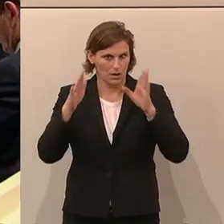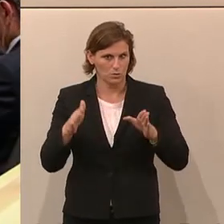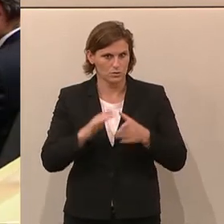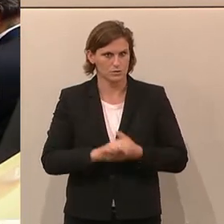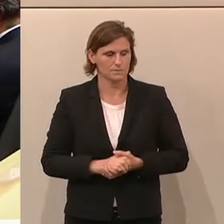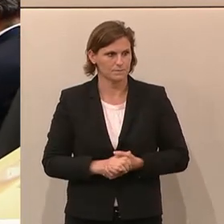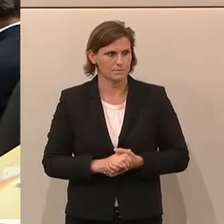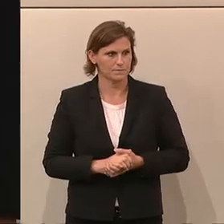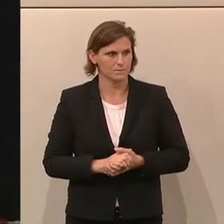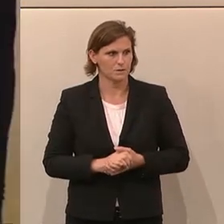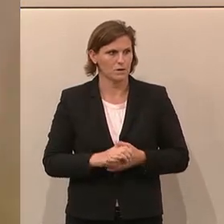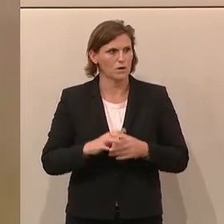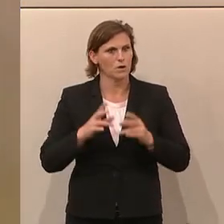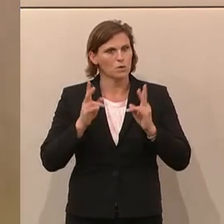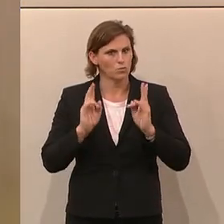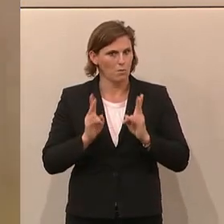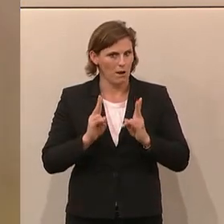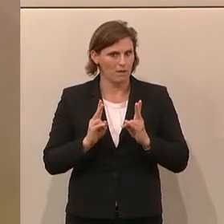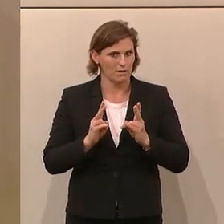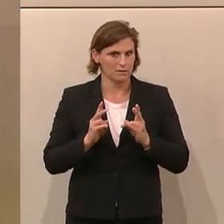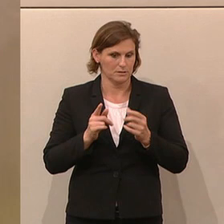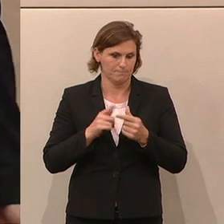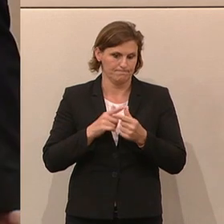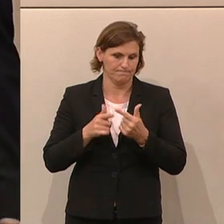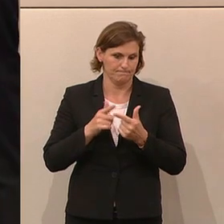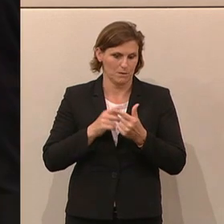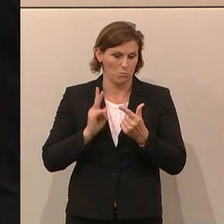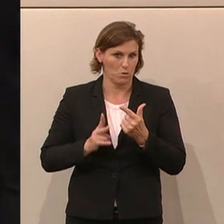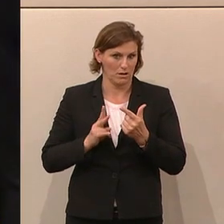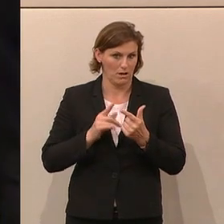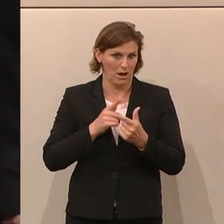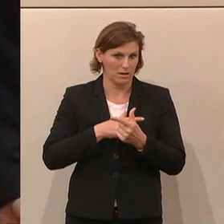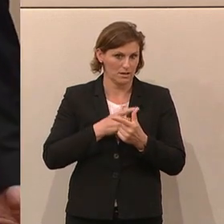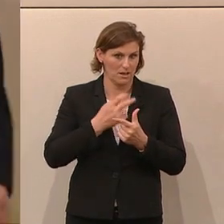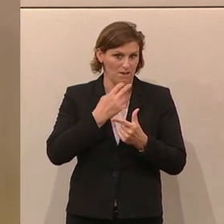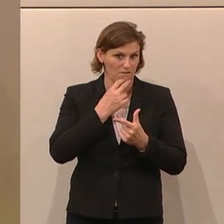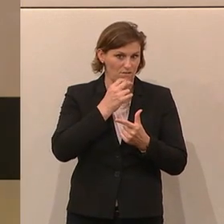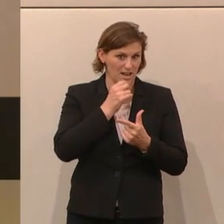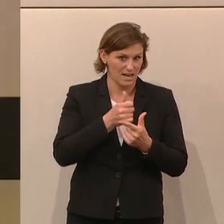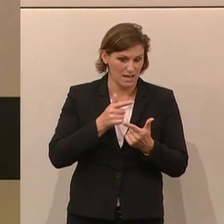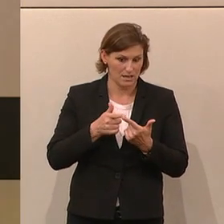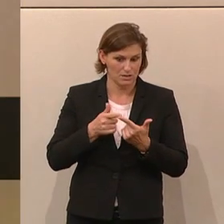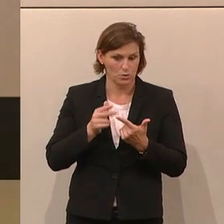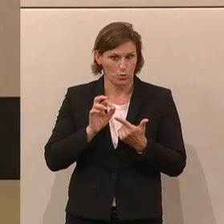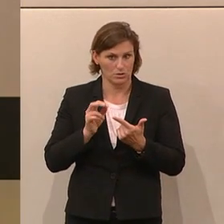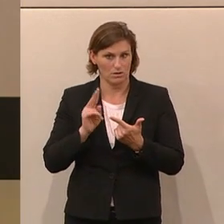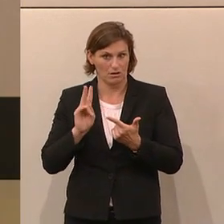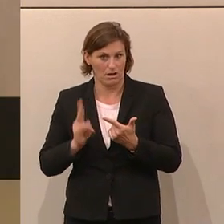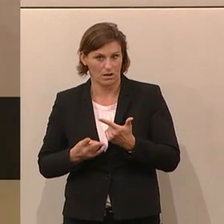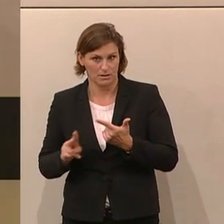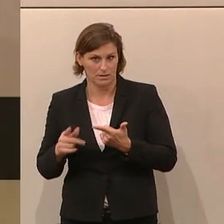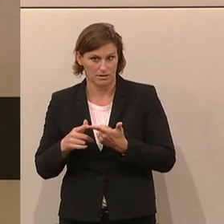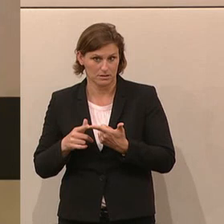Also für normal gibt es ja zwei Möglichkeiten. Entjemand will nicht oder er kann nicht.